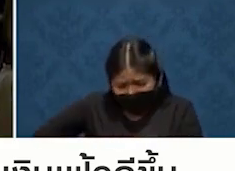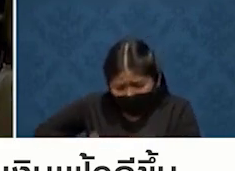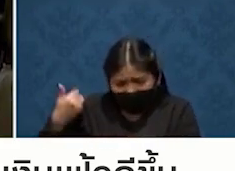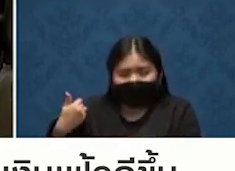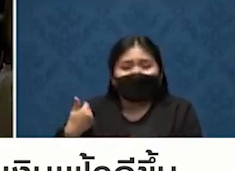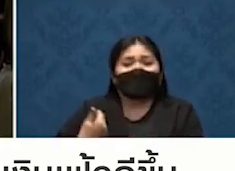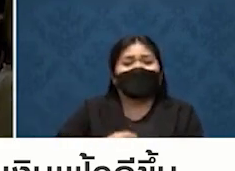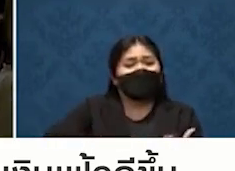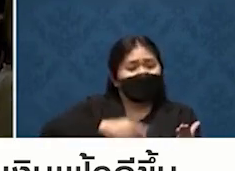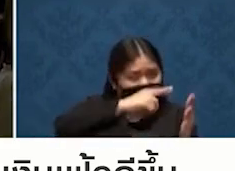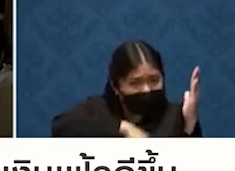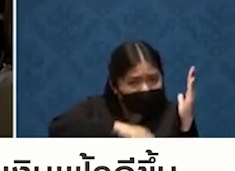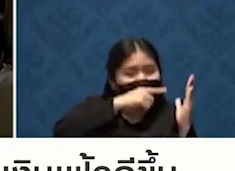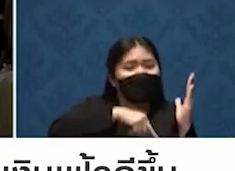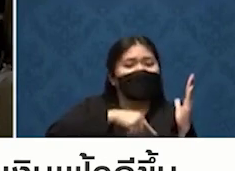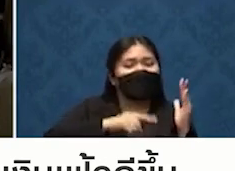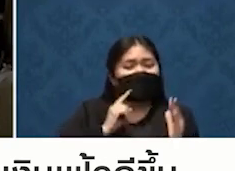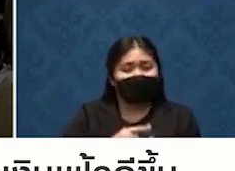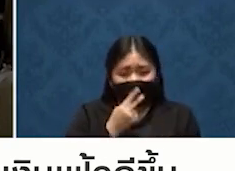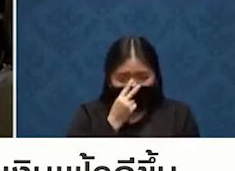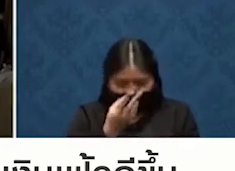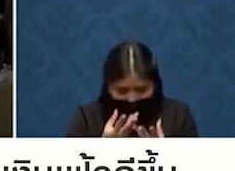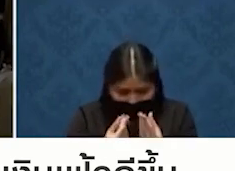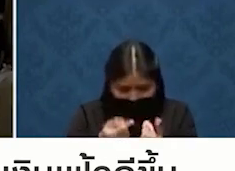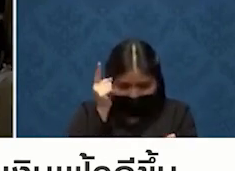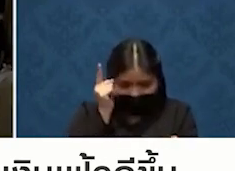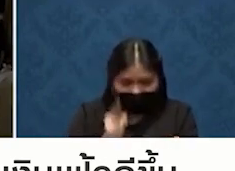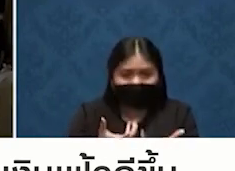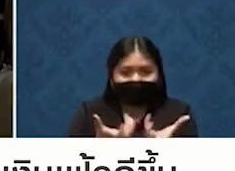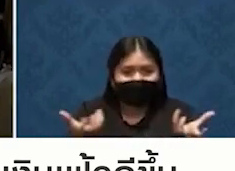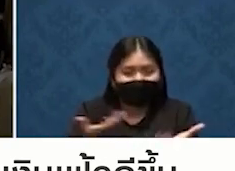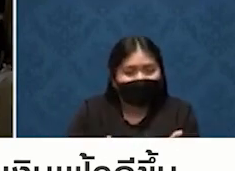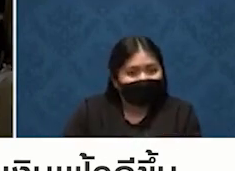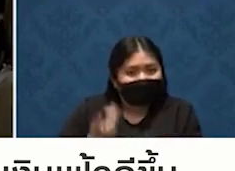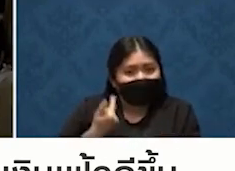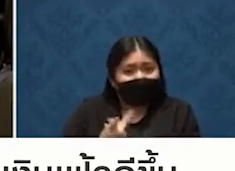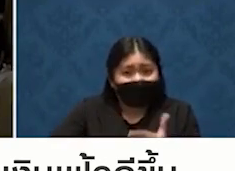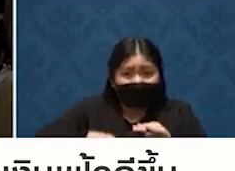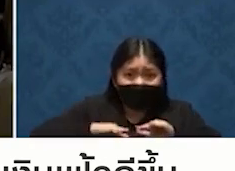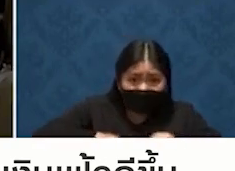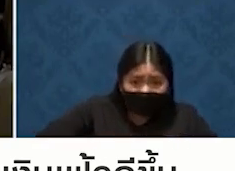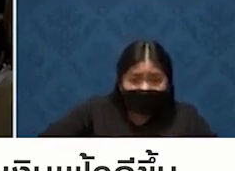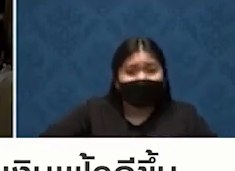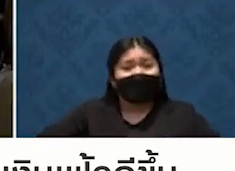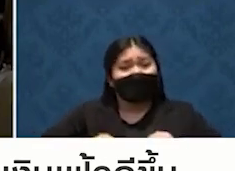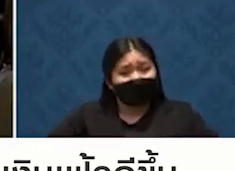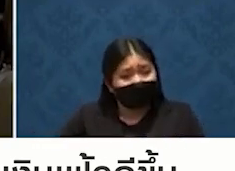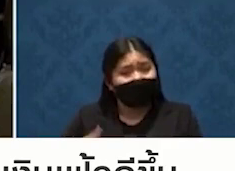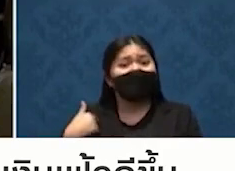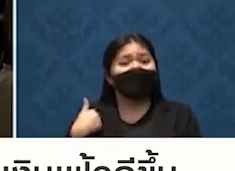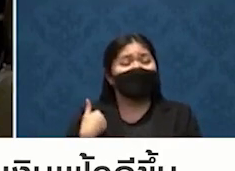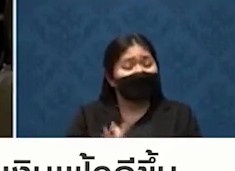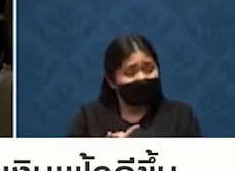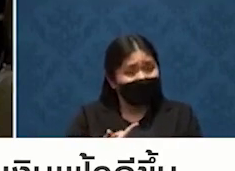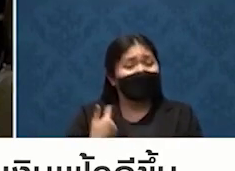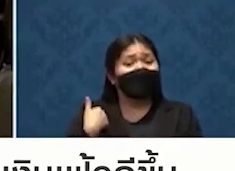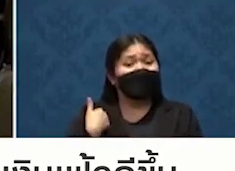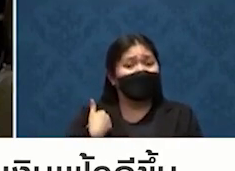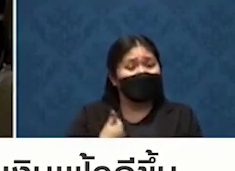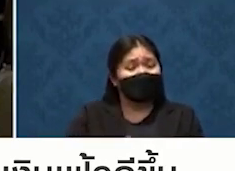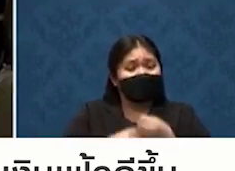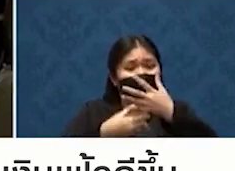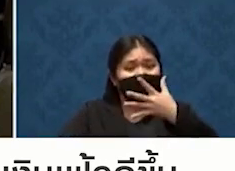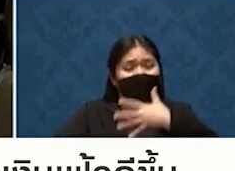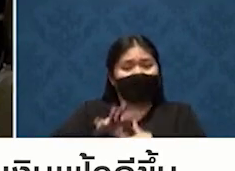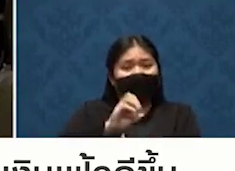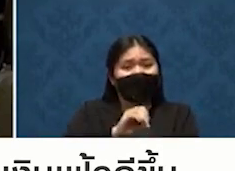งถ้าไปดูตัวเลขจริงๆจะพบว่าราคาสินค้าที่ปรับลดลงก็มีอยู่เยอะมากอย่างน้อย58รายการ